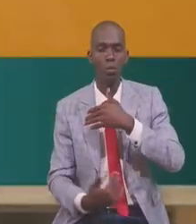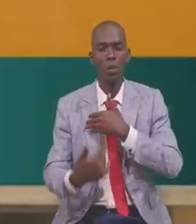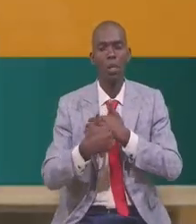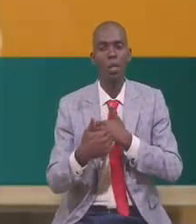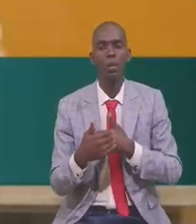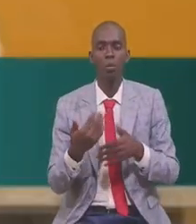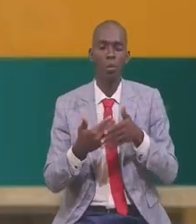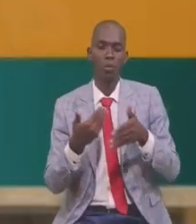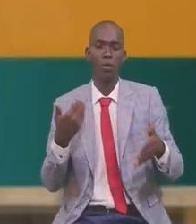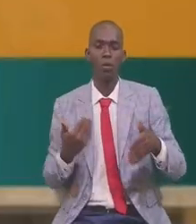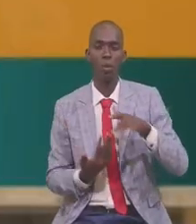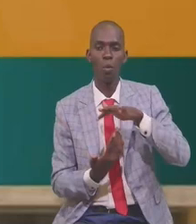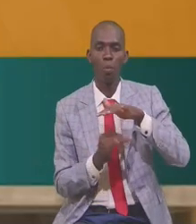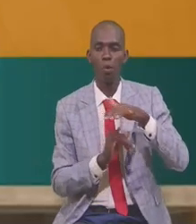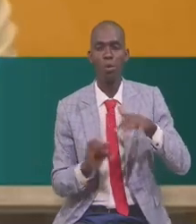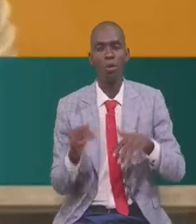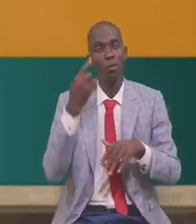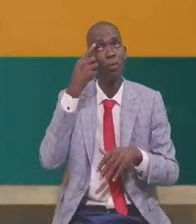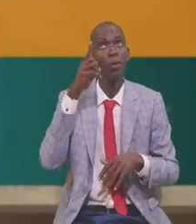avant de brûler pour Dieu.